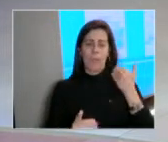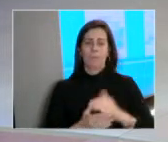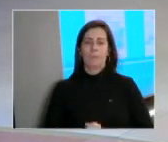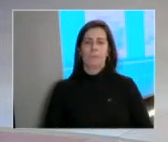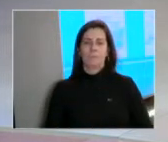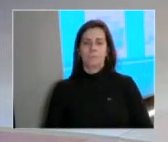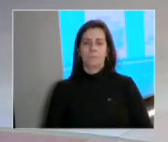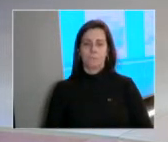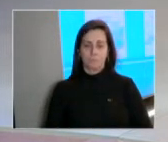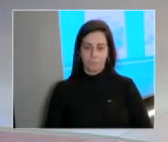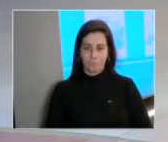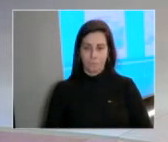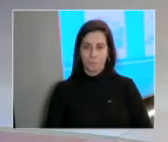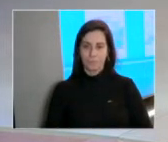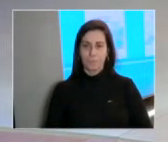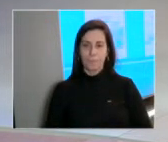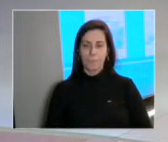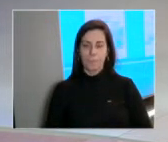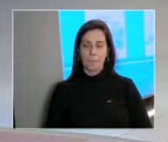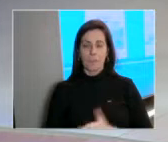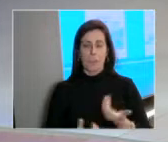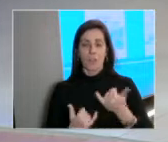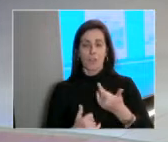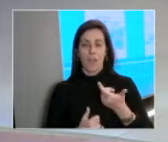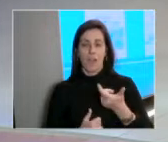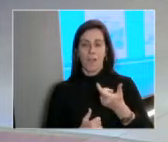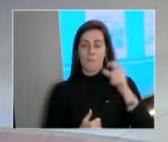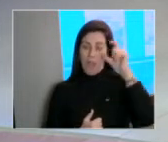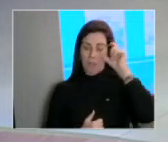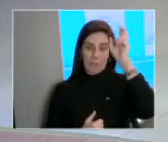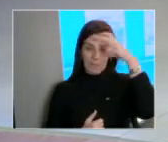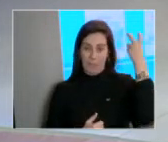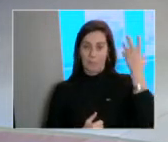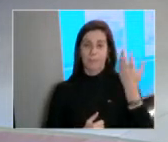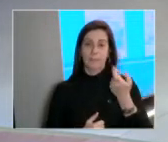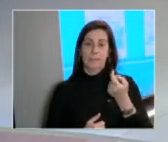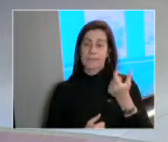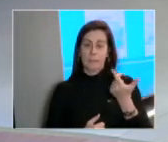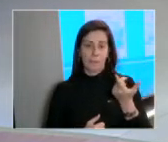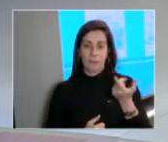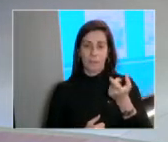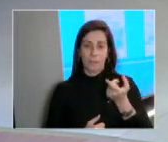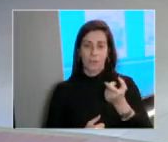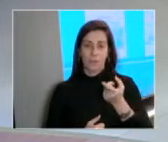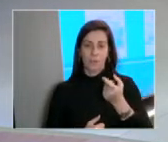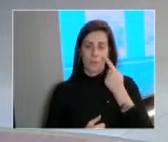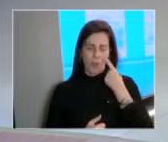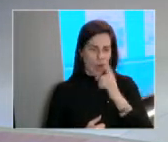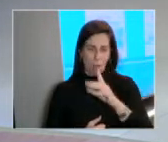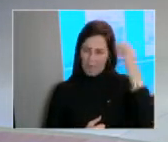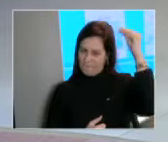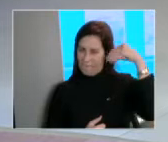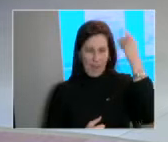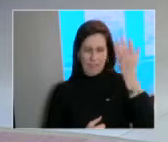בואו נמשיך עם אחמד טיבי, שאיך אומרים, כמעט לא סופרים או לא ספרנו את